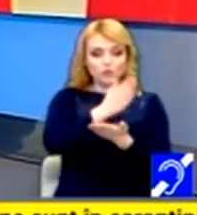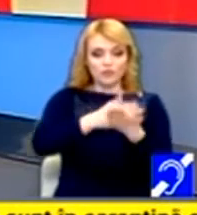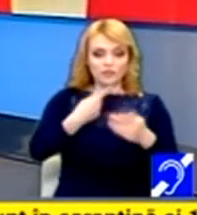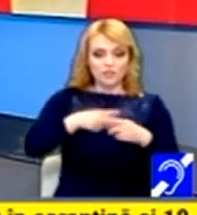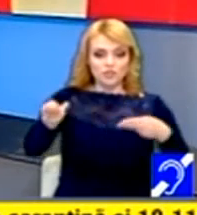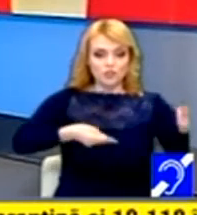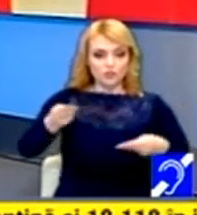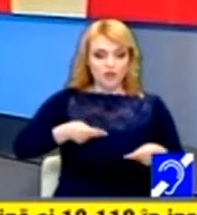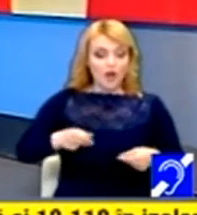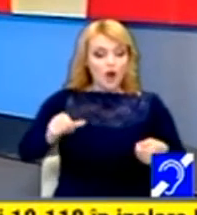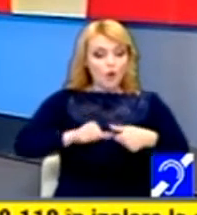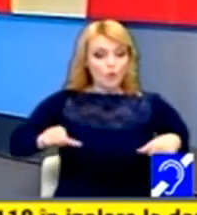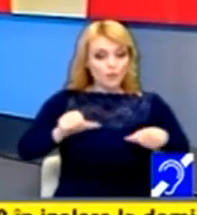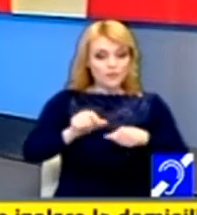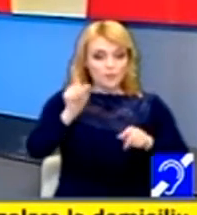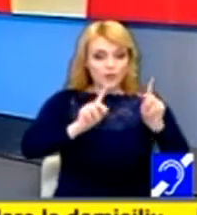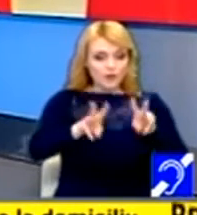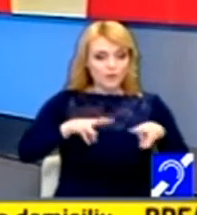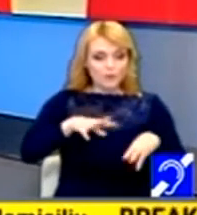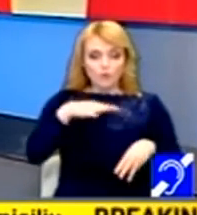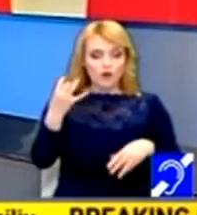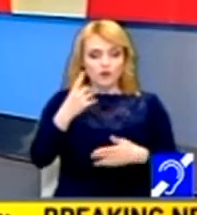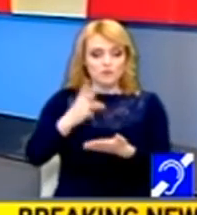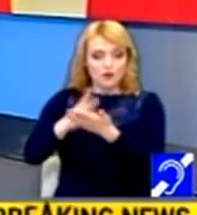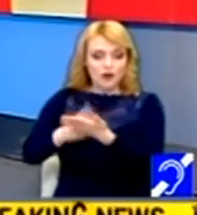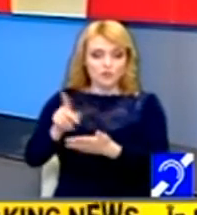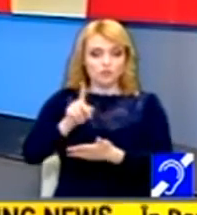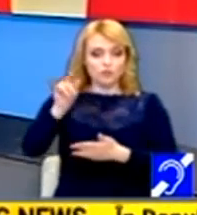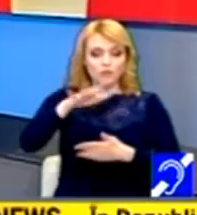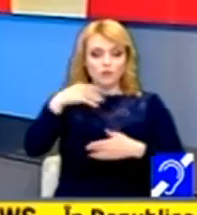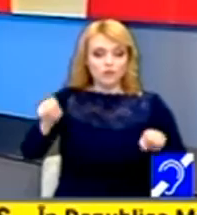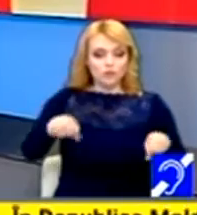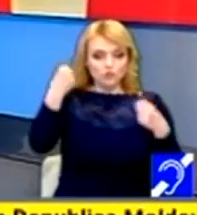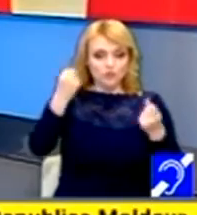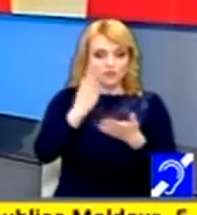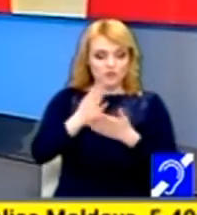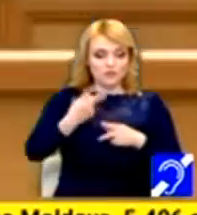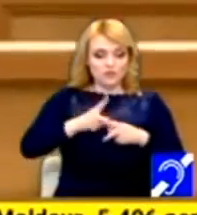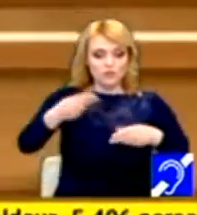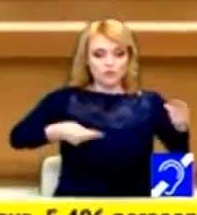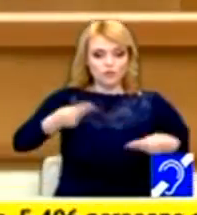deși Comisia Parlamentară a dus dovezi concludente privind ilegalitatea actului.